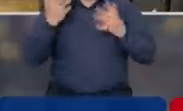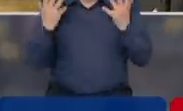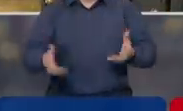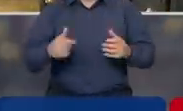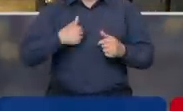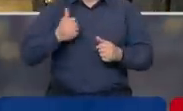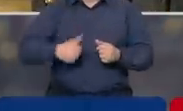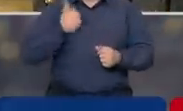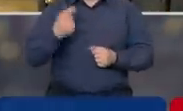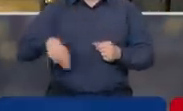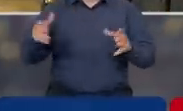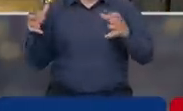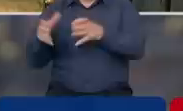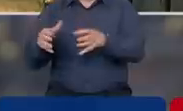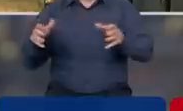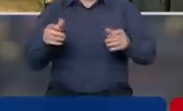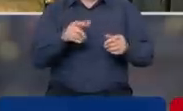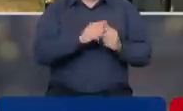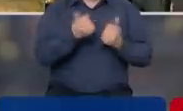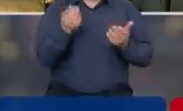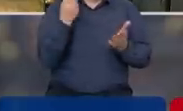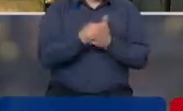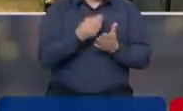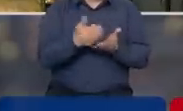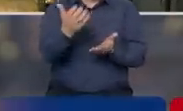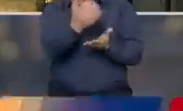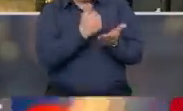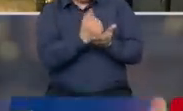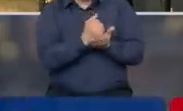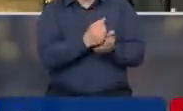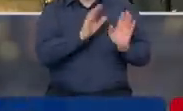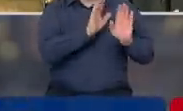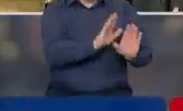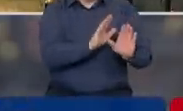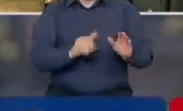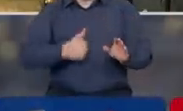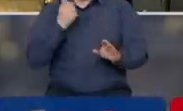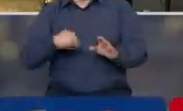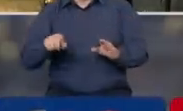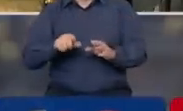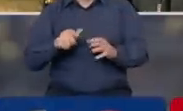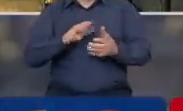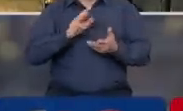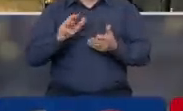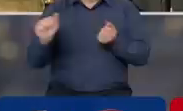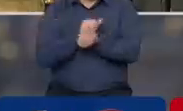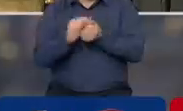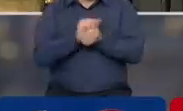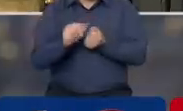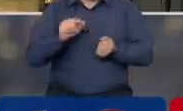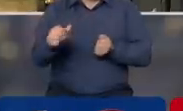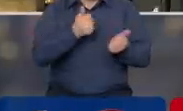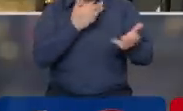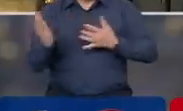siły i środki aby z tymi wyzwaniami mocy zwycięsko się zmagać ja